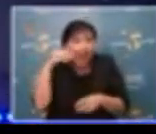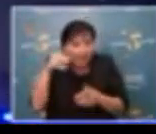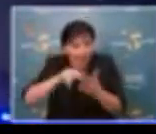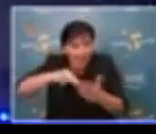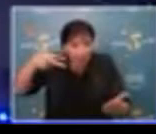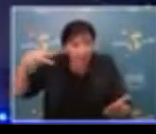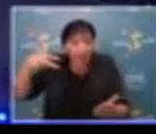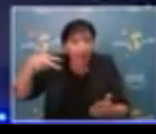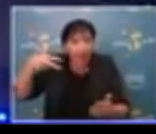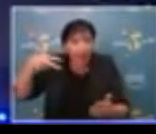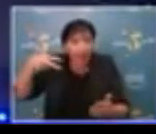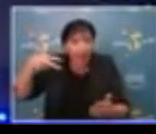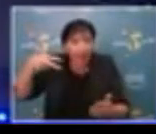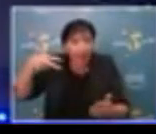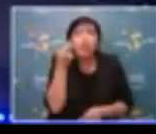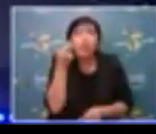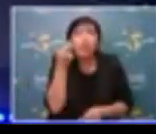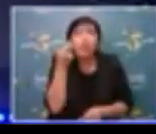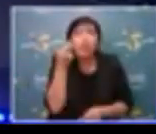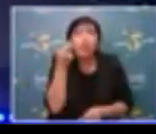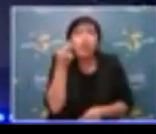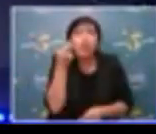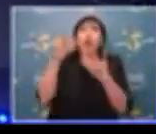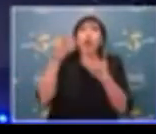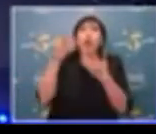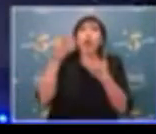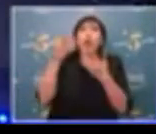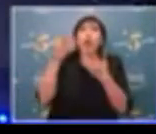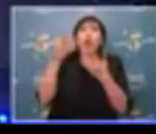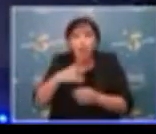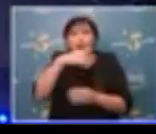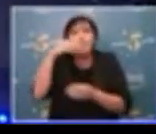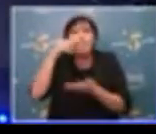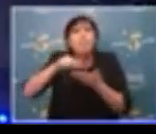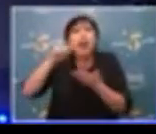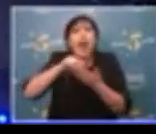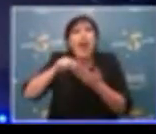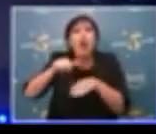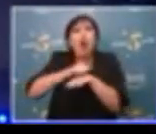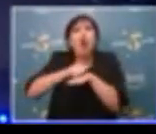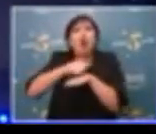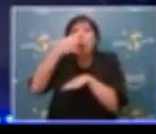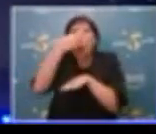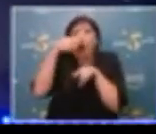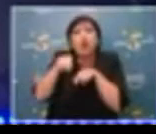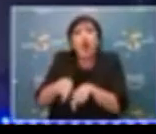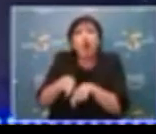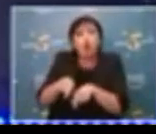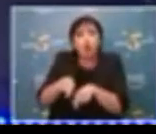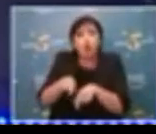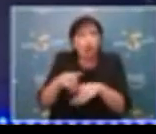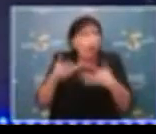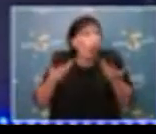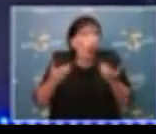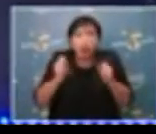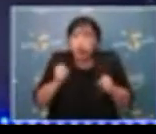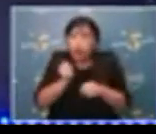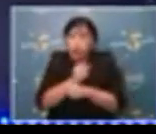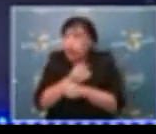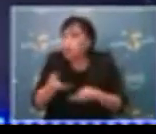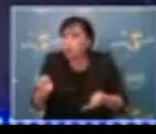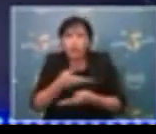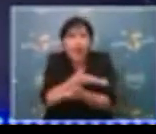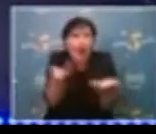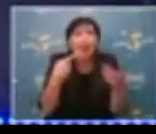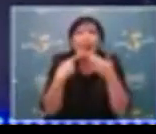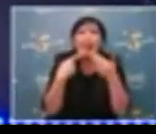ha vinto un giapponese con le penne al gorgonzola. Ma non si capisce più, ma può succedere qualsiasi cosa. Allora chi siete? Chi